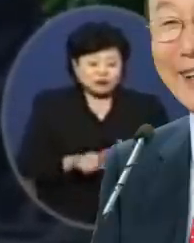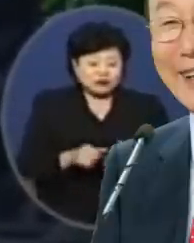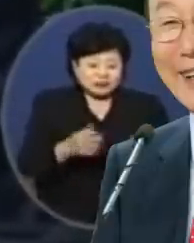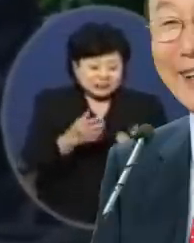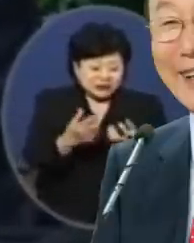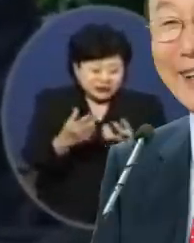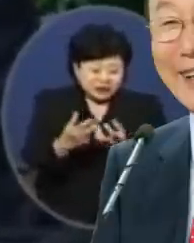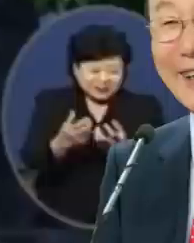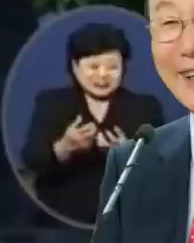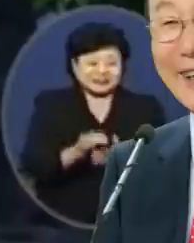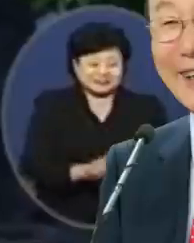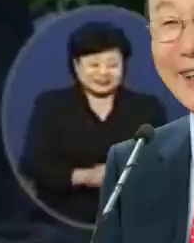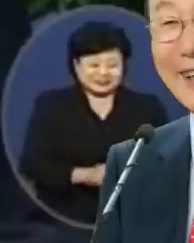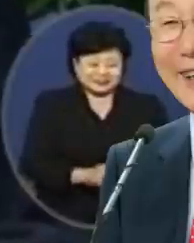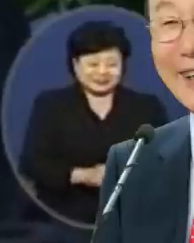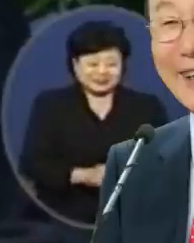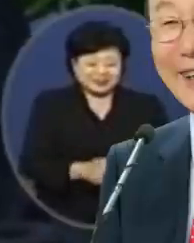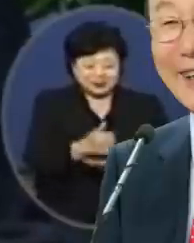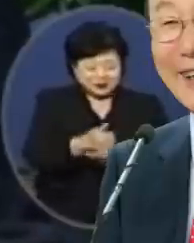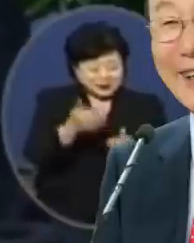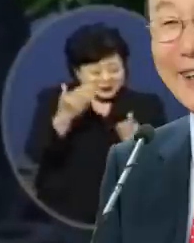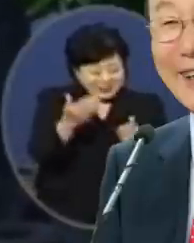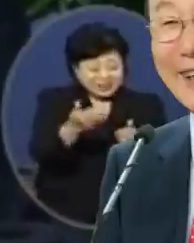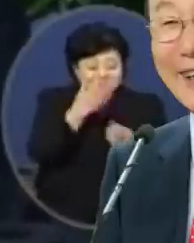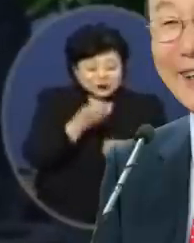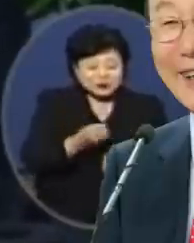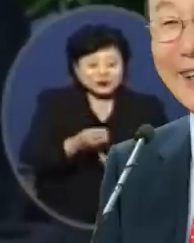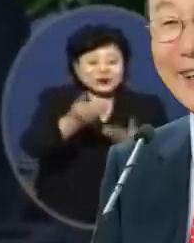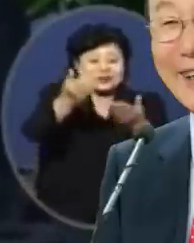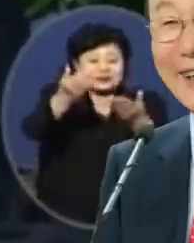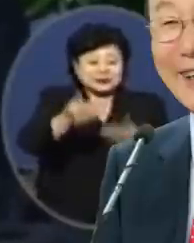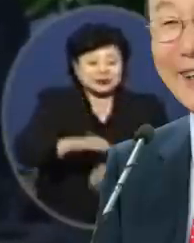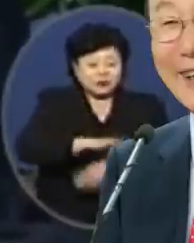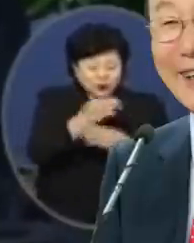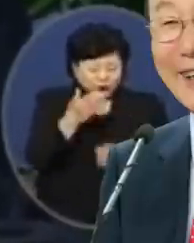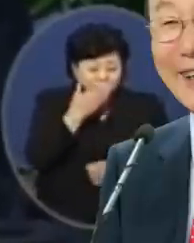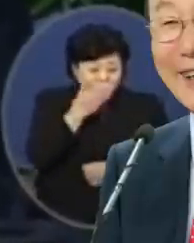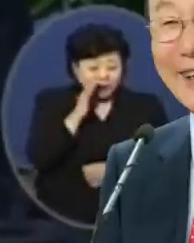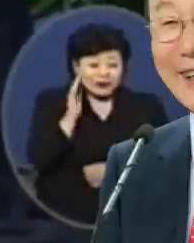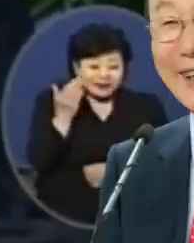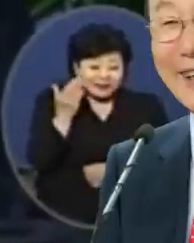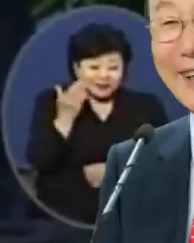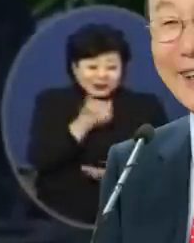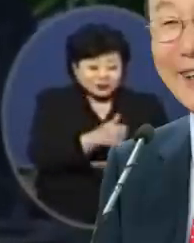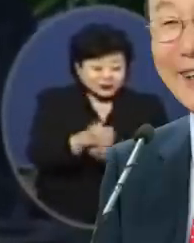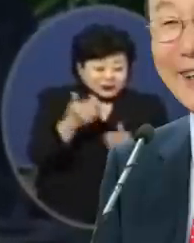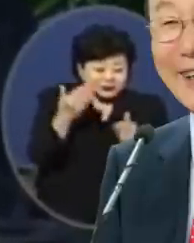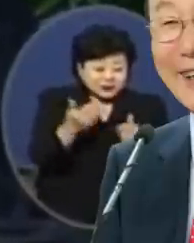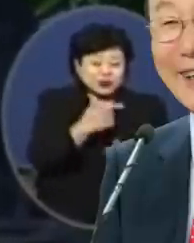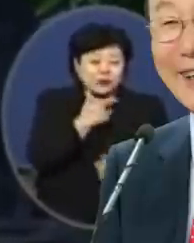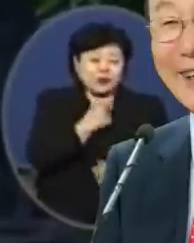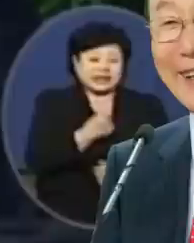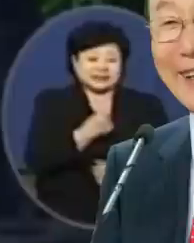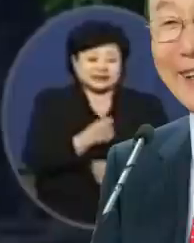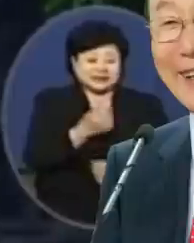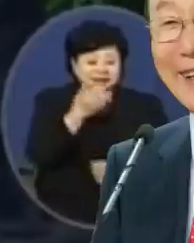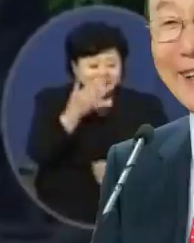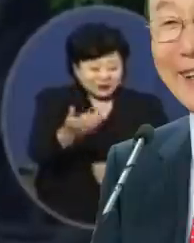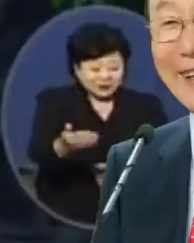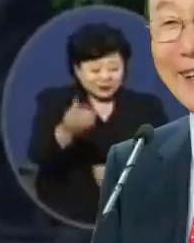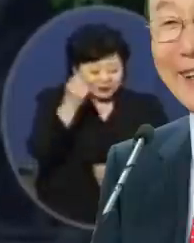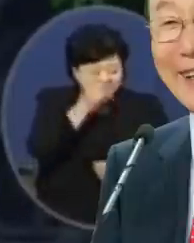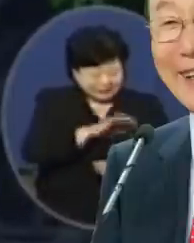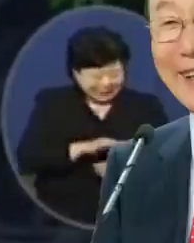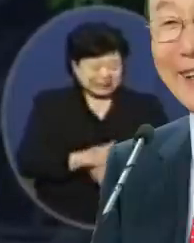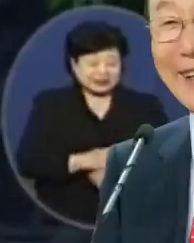생기고 야간 주님께서 축사를 하시면 안 되는 것이 없습니다. 주님께서 원하시는 것은 여러분이 영혼이